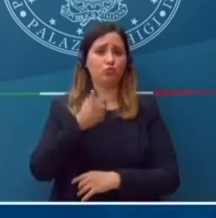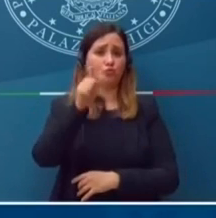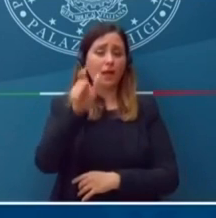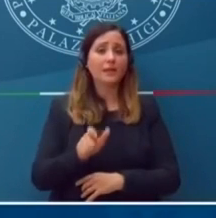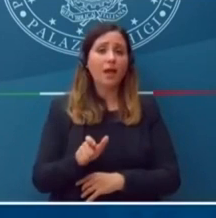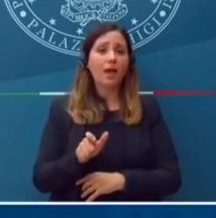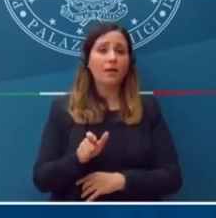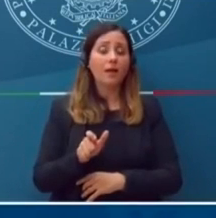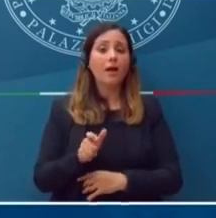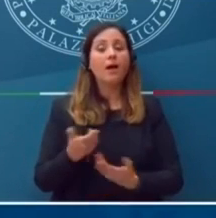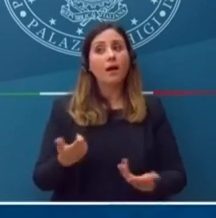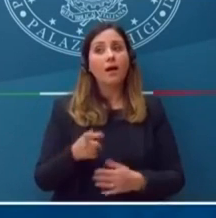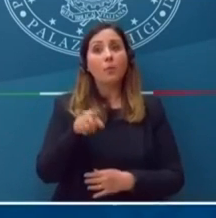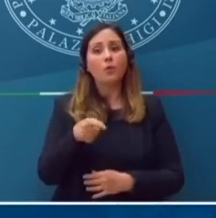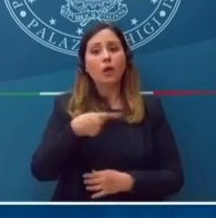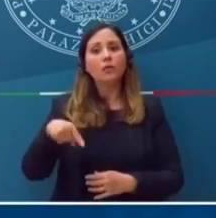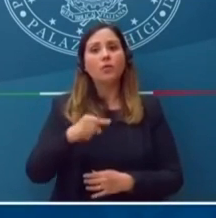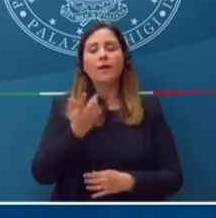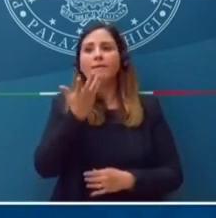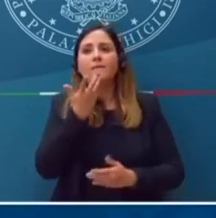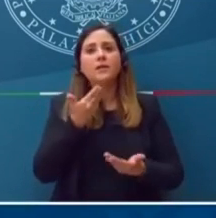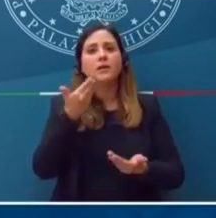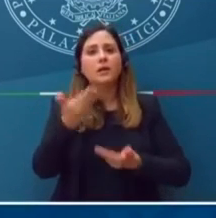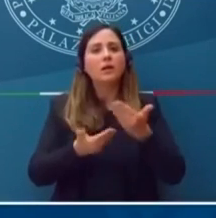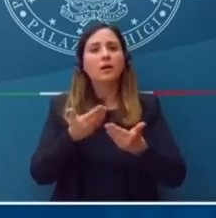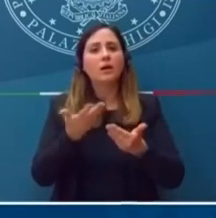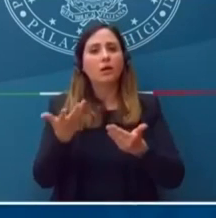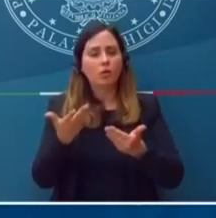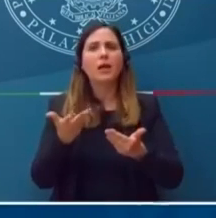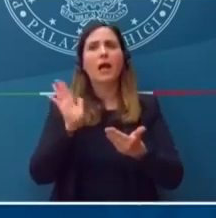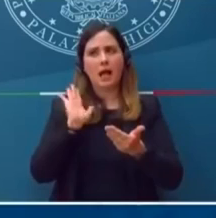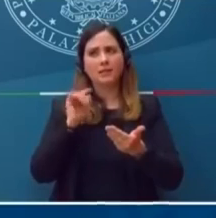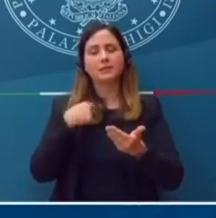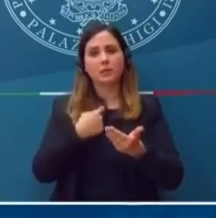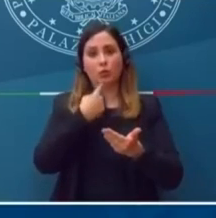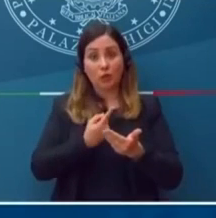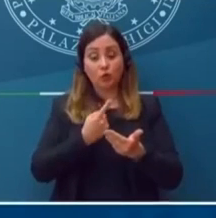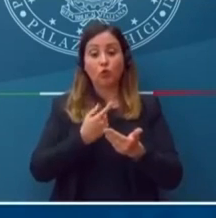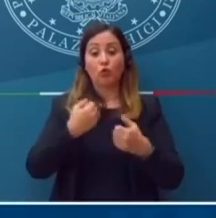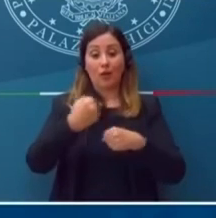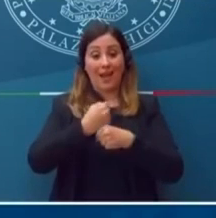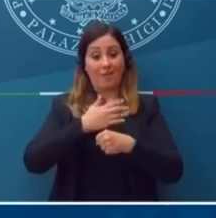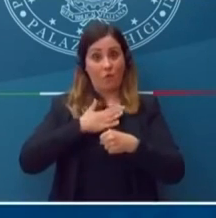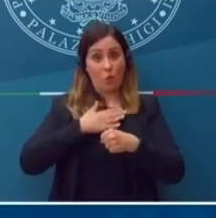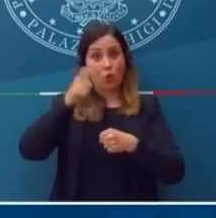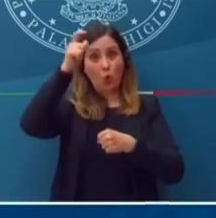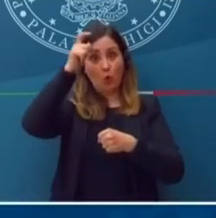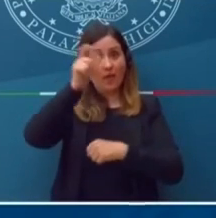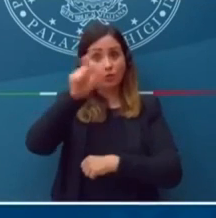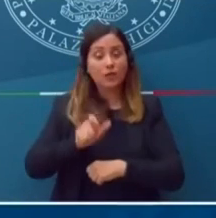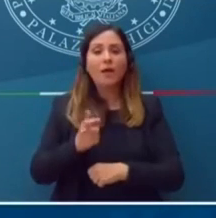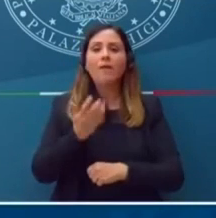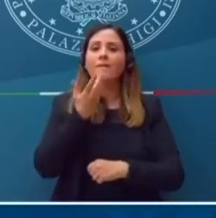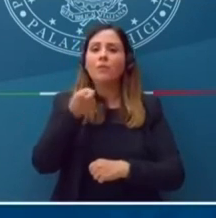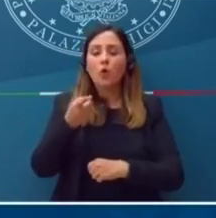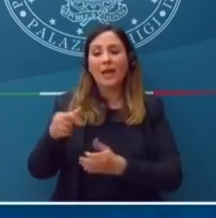siamo anche orientati. Anzi, ho detto che l'azione del governo italiano è orientata al superamento del sistema dei centri